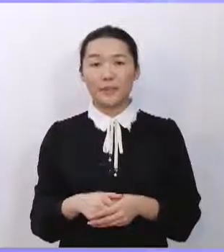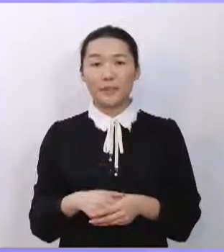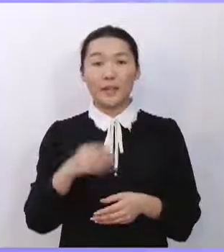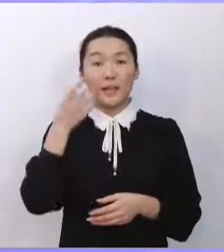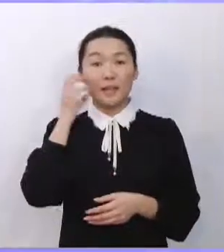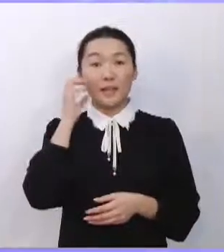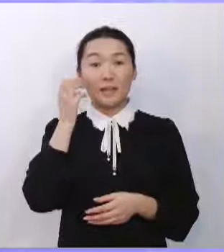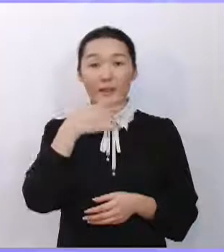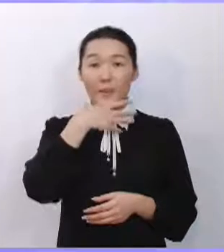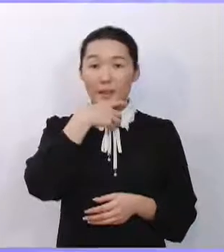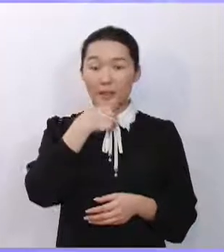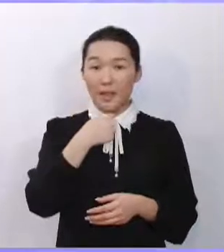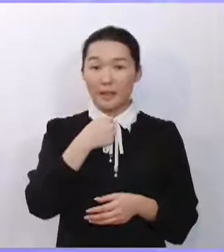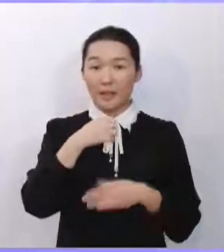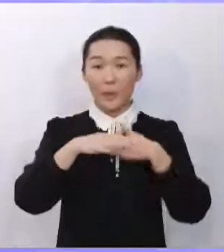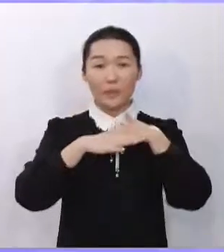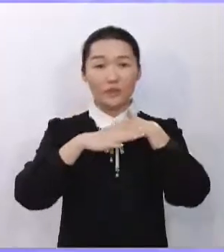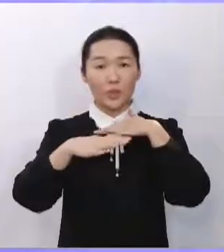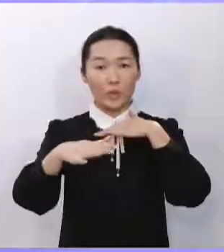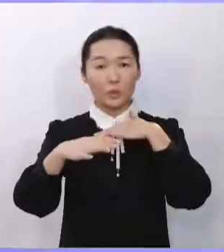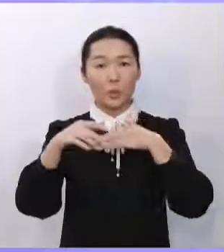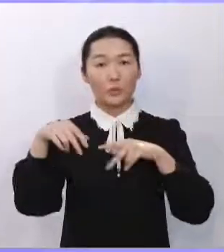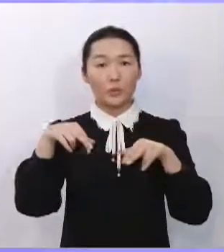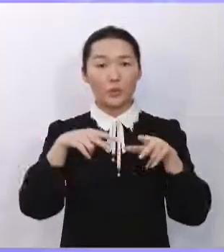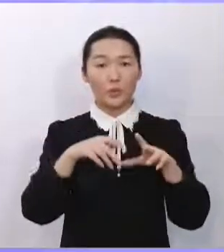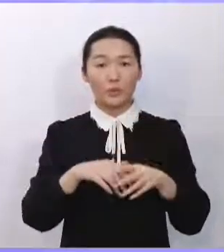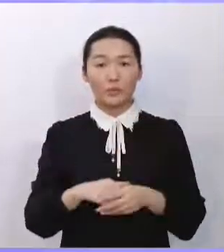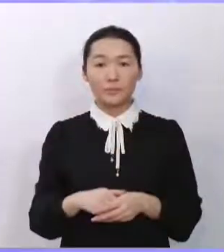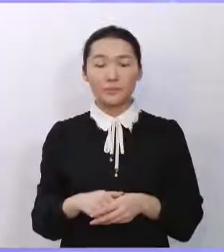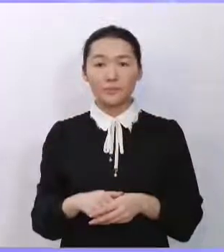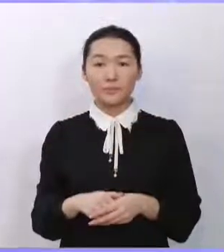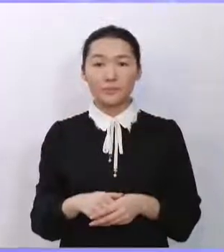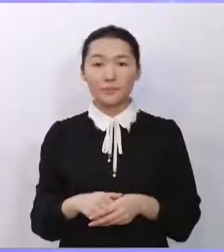Тайенем менен таятам жайлоодо жүрүшөт.